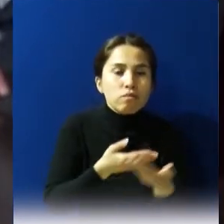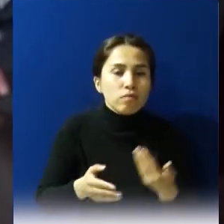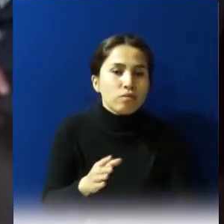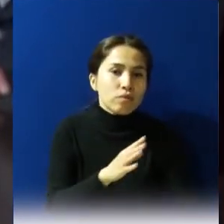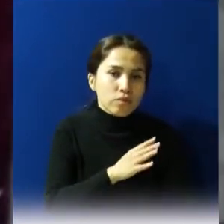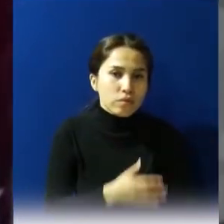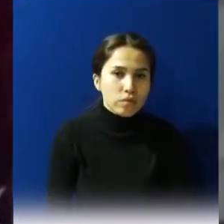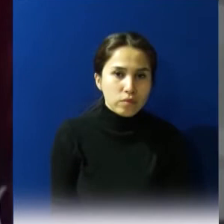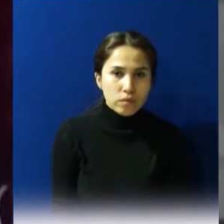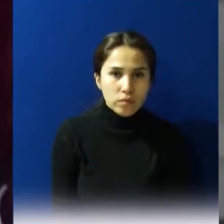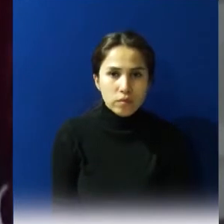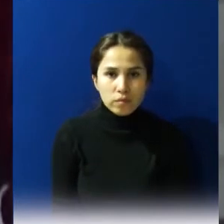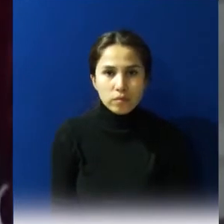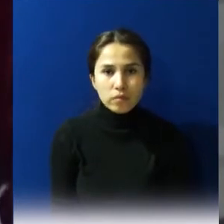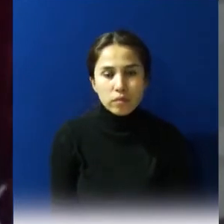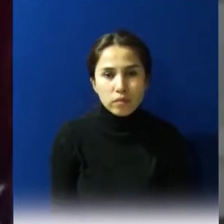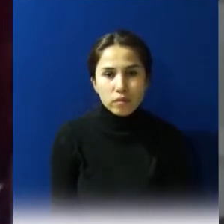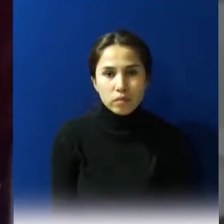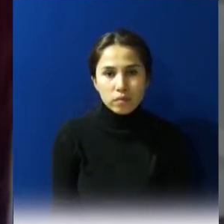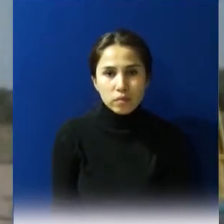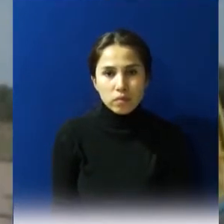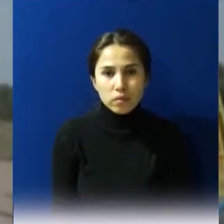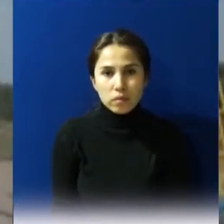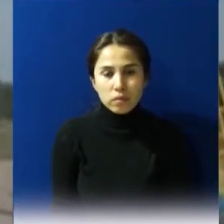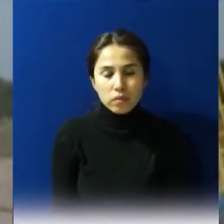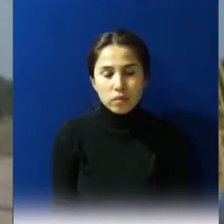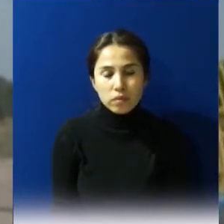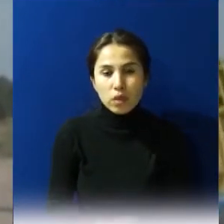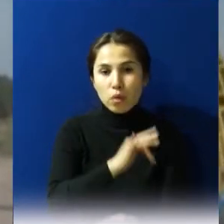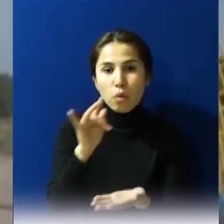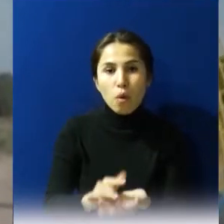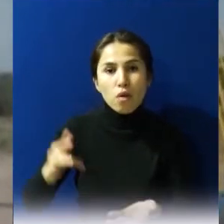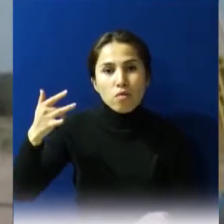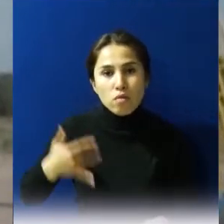заключительную встречу с активом района. Катерина Иващенко, Мирбек Саурамбаев, 77 News.